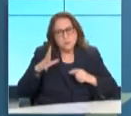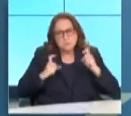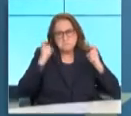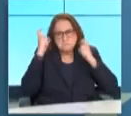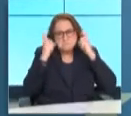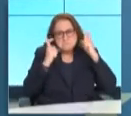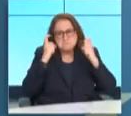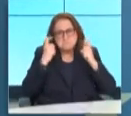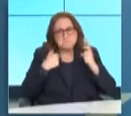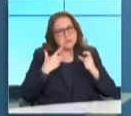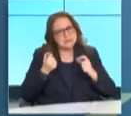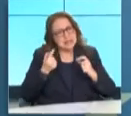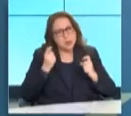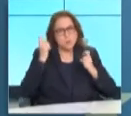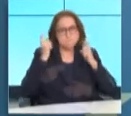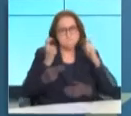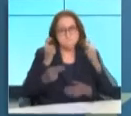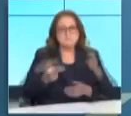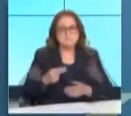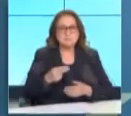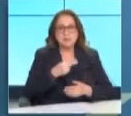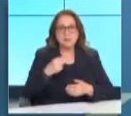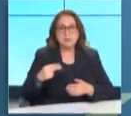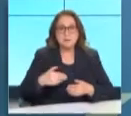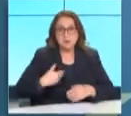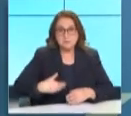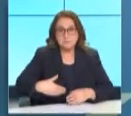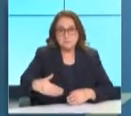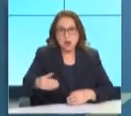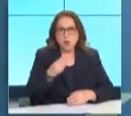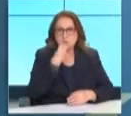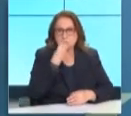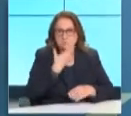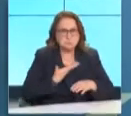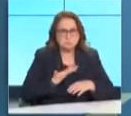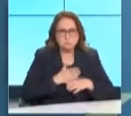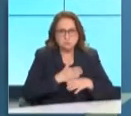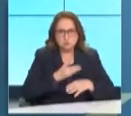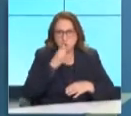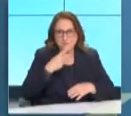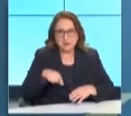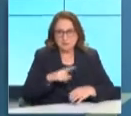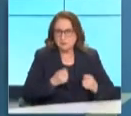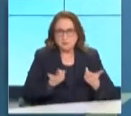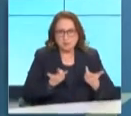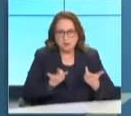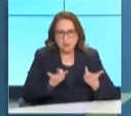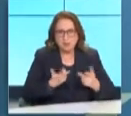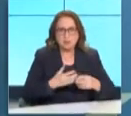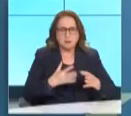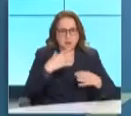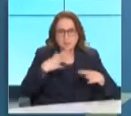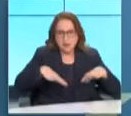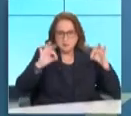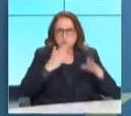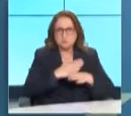Υπουργείου Αγροτικής Ανάπτυξης την προσεχή Δευτέρα. Έχω συγκαλέσει σύσκεψη τη Δευτέρα με όλους τους αρμόδιους φορείς του Υπουργείου Αγροτικής